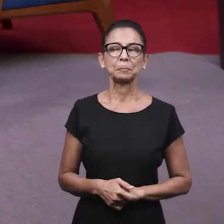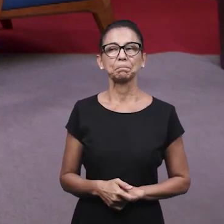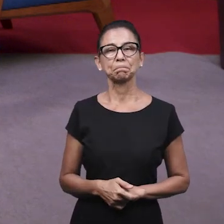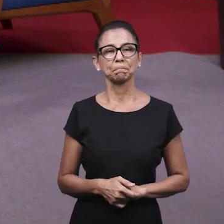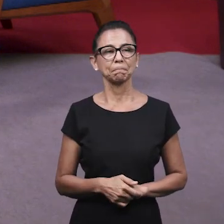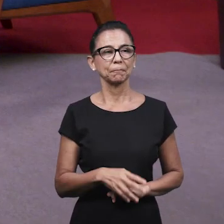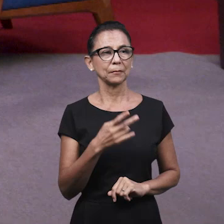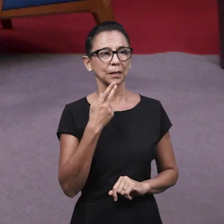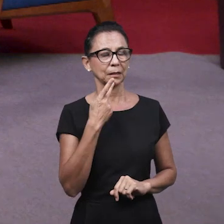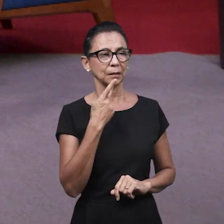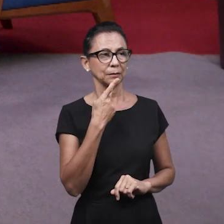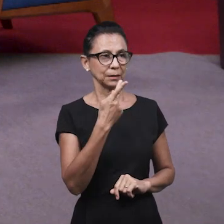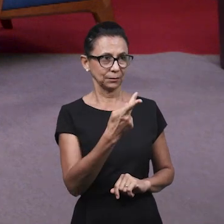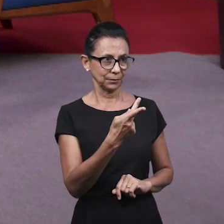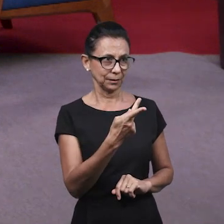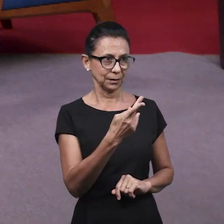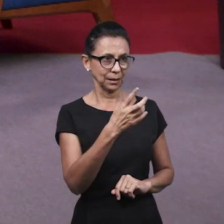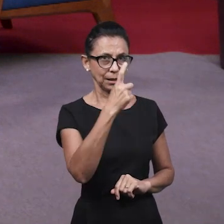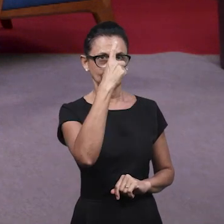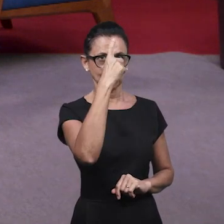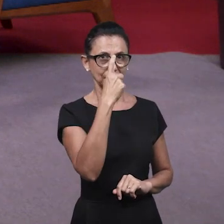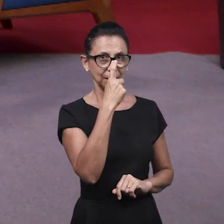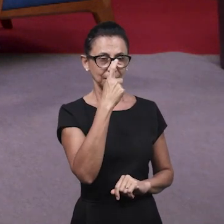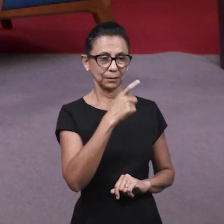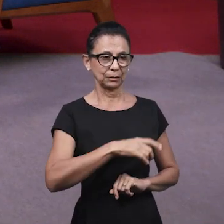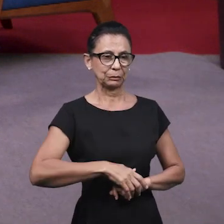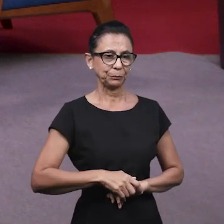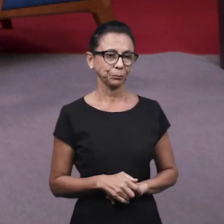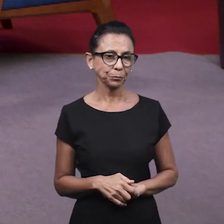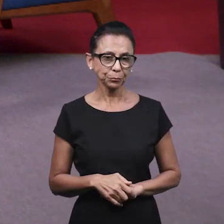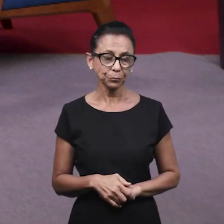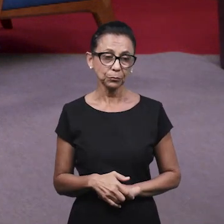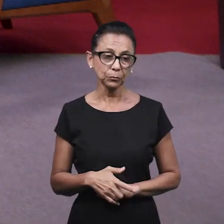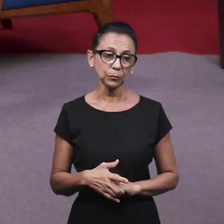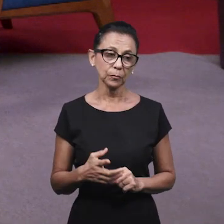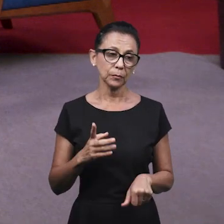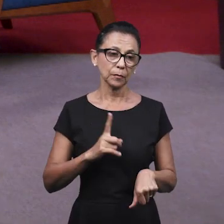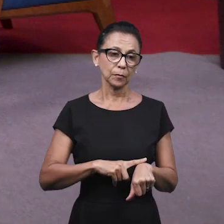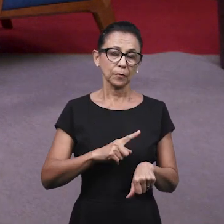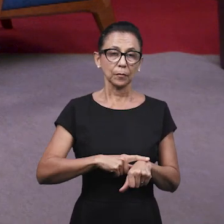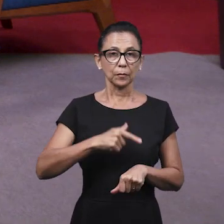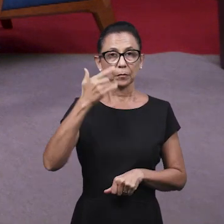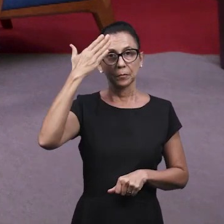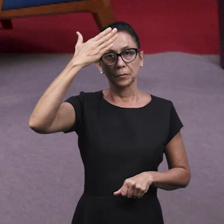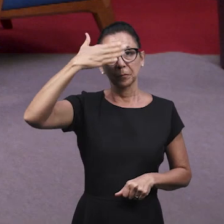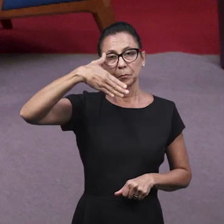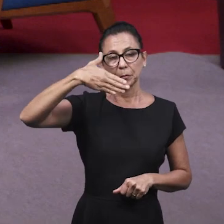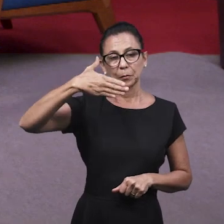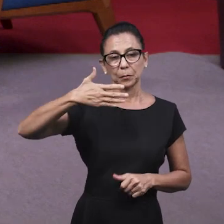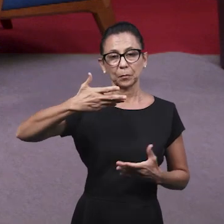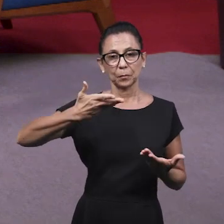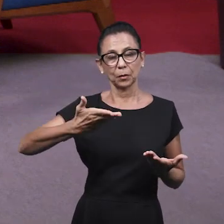à, à, à rapport à cette épreuve.